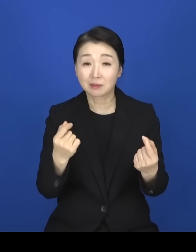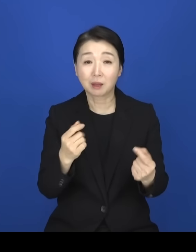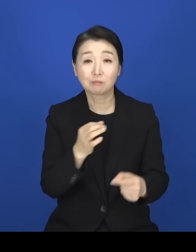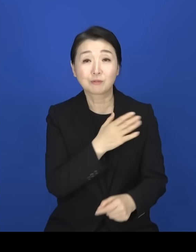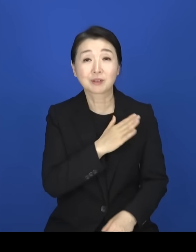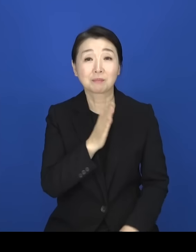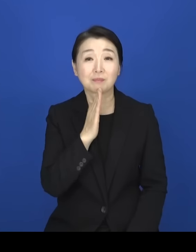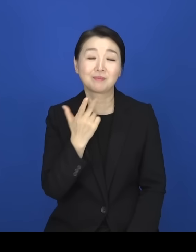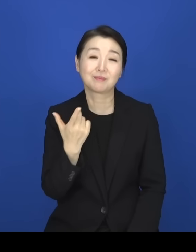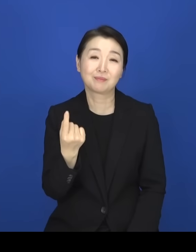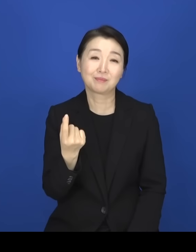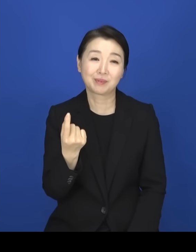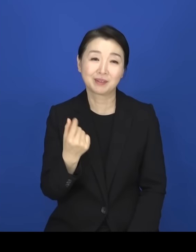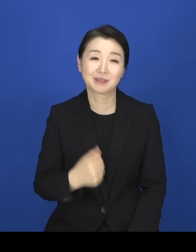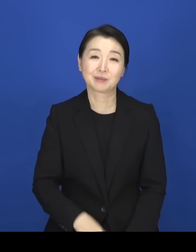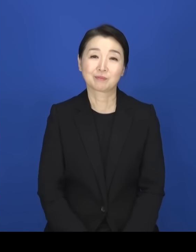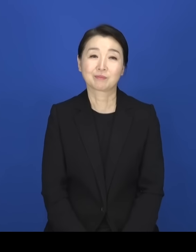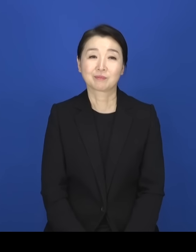부자 맞구나.